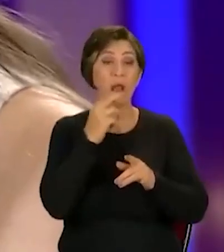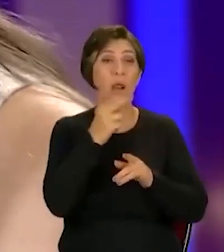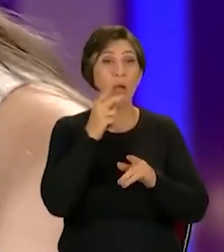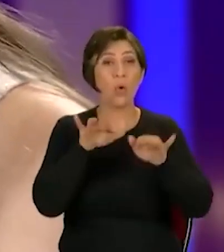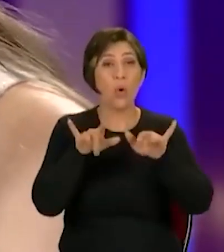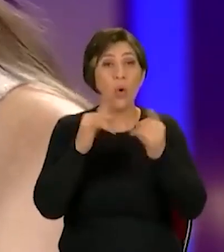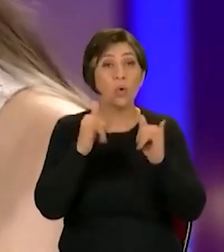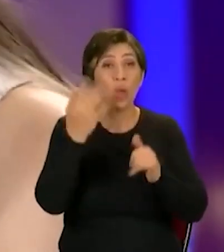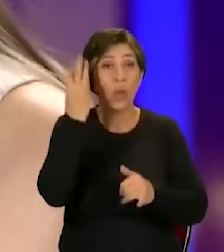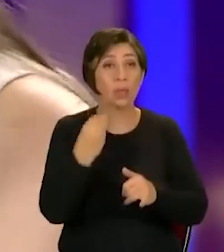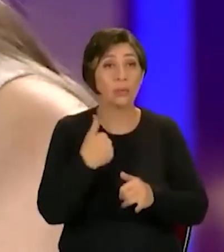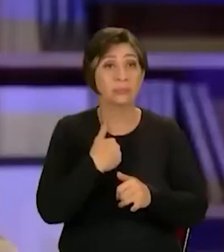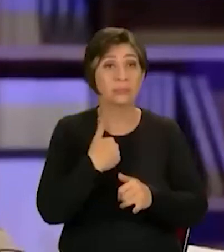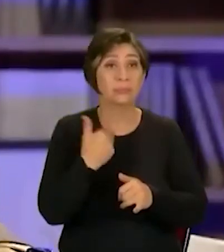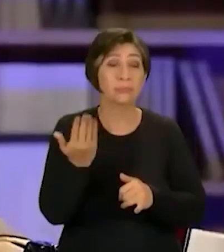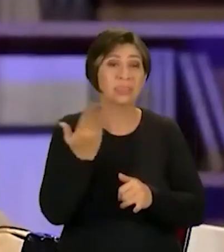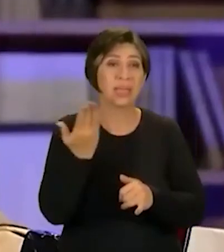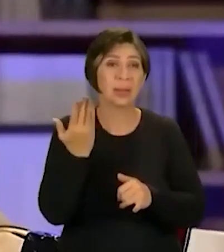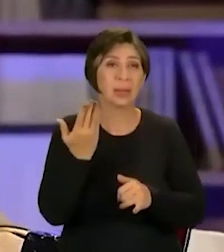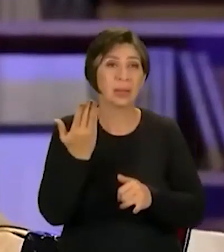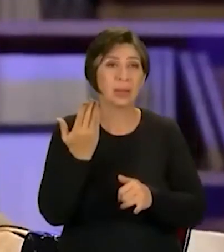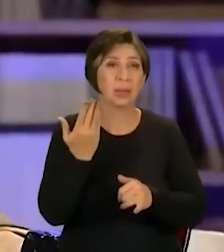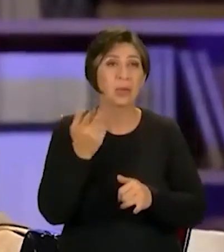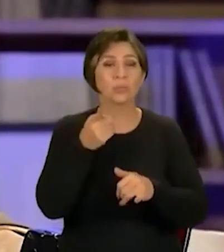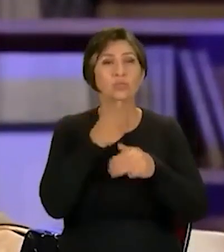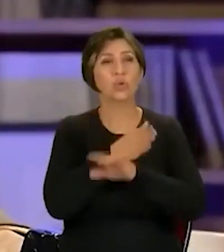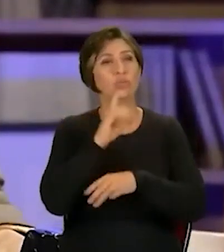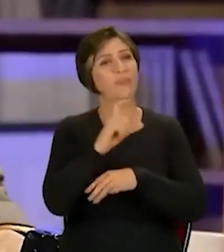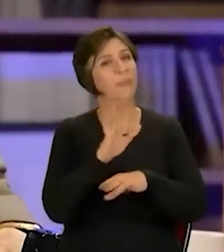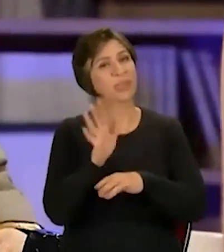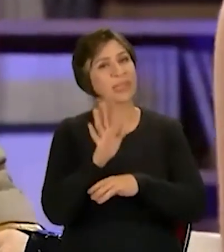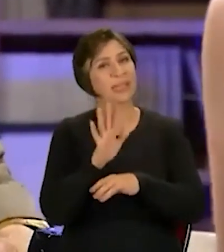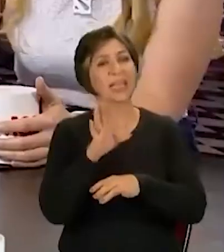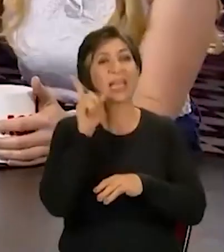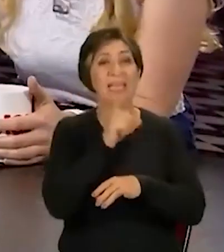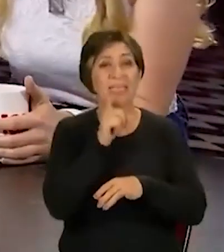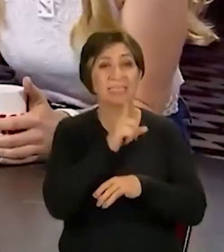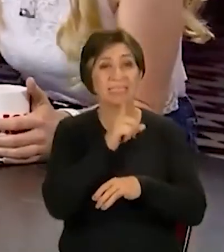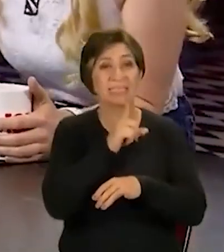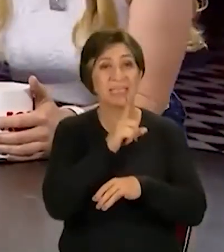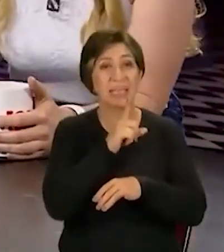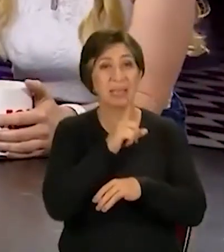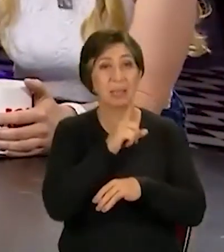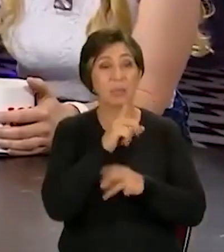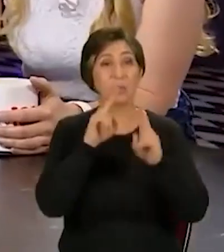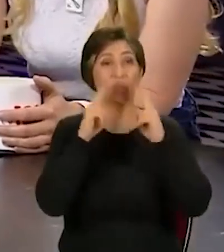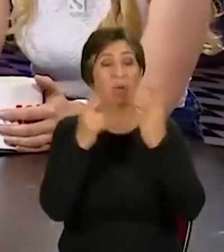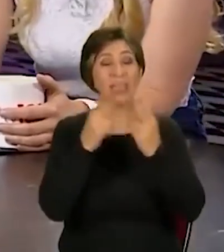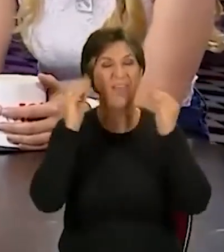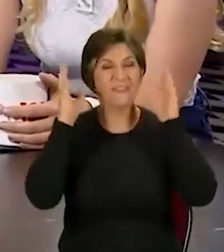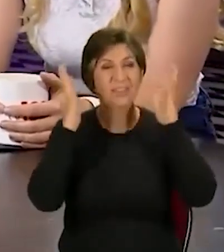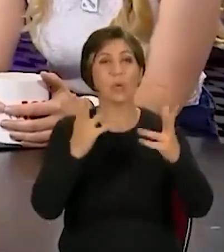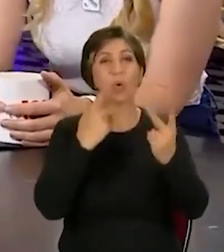mesela. Mesela en basından. Ama bu doğru cevap değil. Zaten İngilizce, İngilizce dünyada en